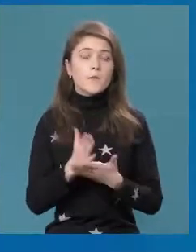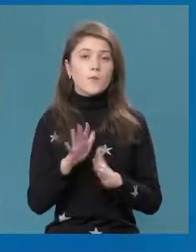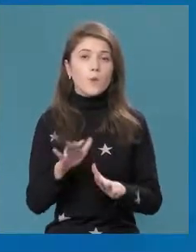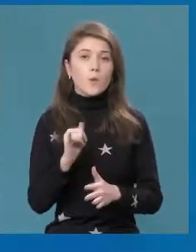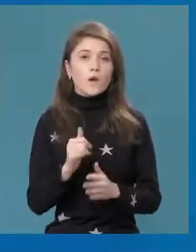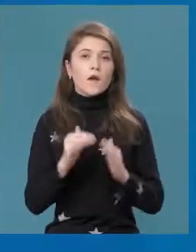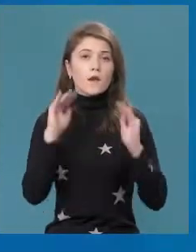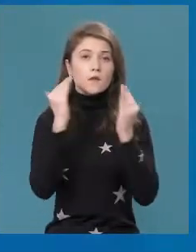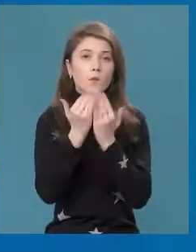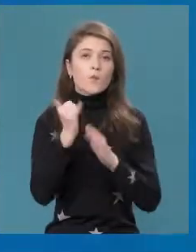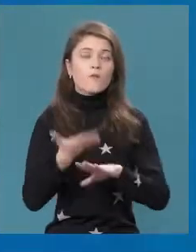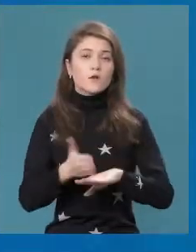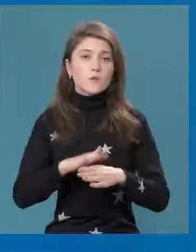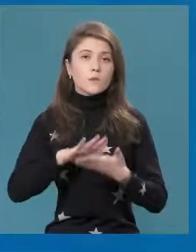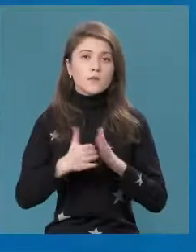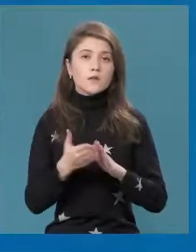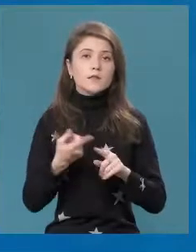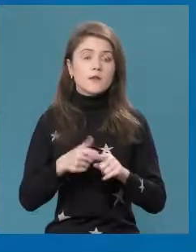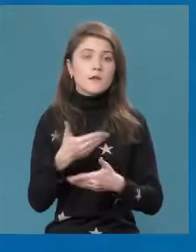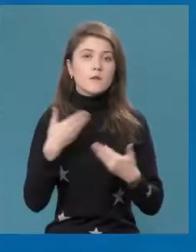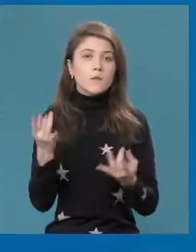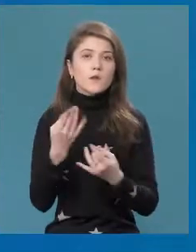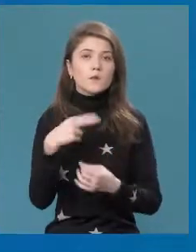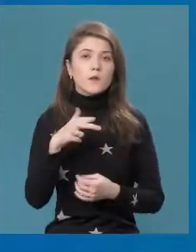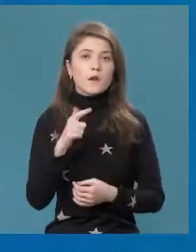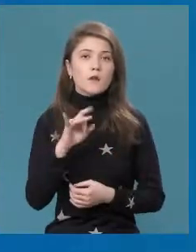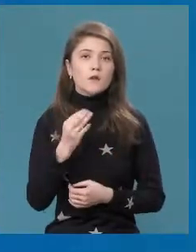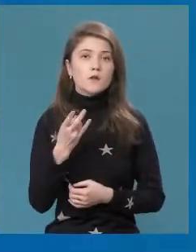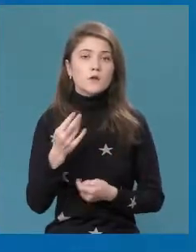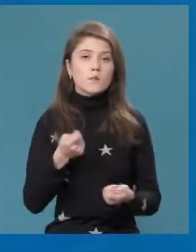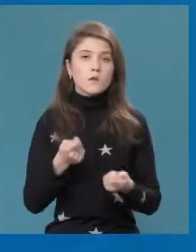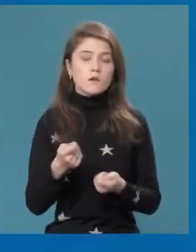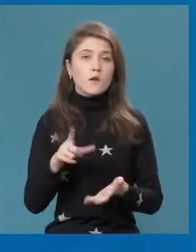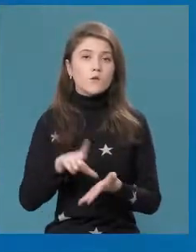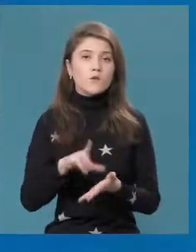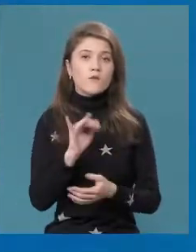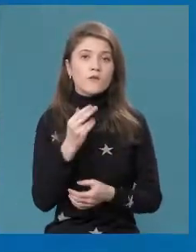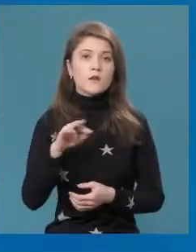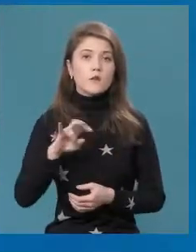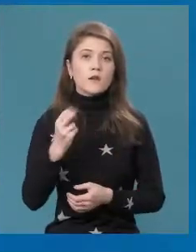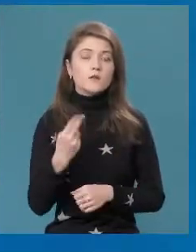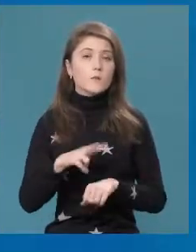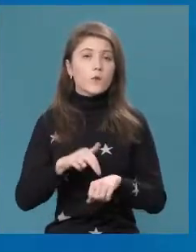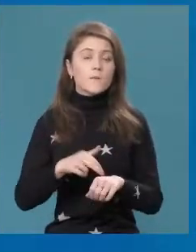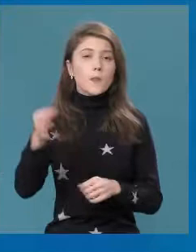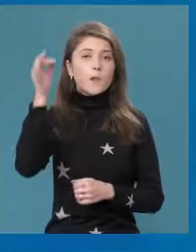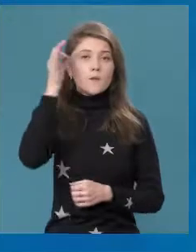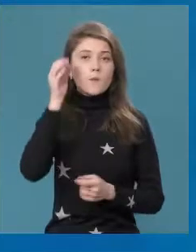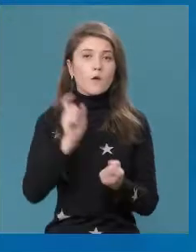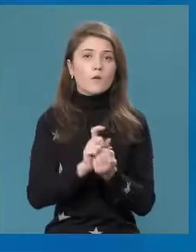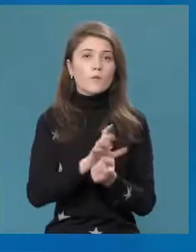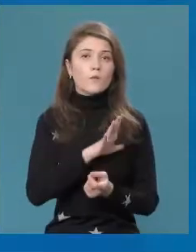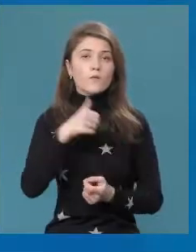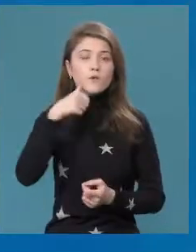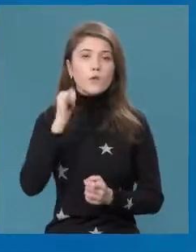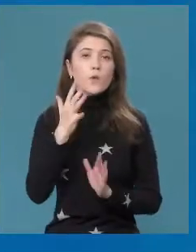у важкому стані. Про це Суспільному розповів Дмитро Грещенко, керівник Коростишівського відділу Нацполіції. Нагадаю, конфлікт стався вчора у лісі